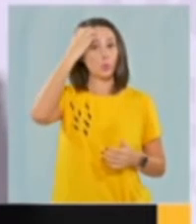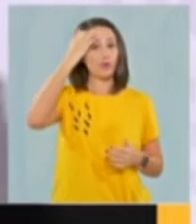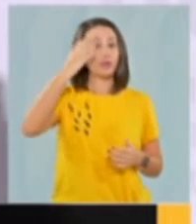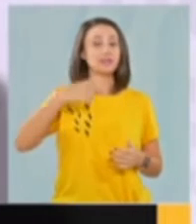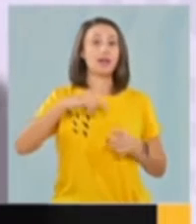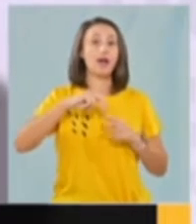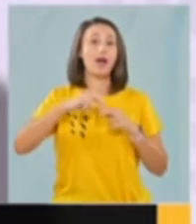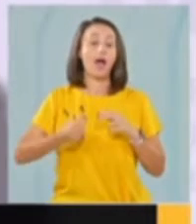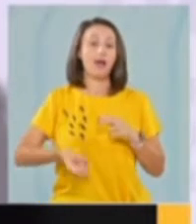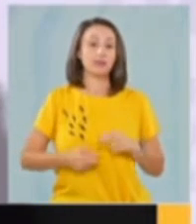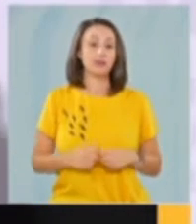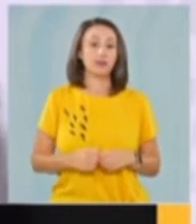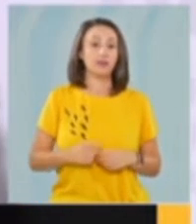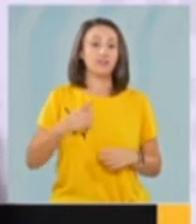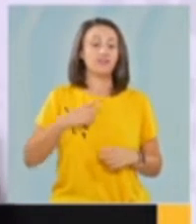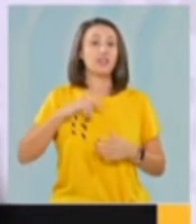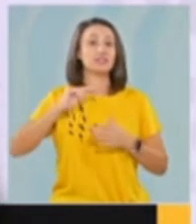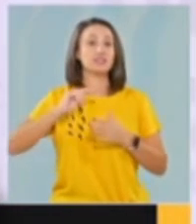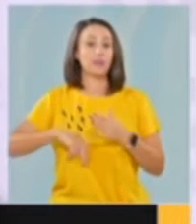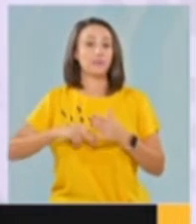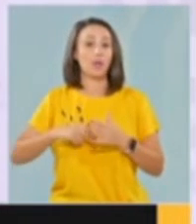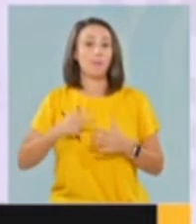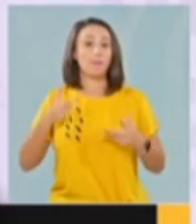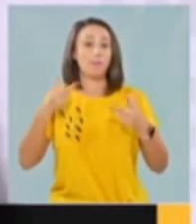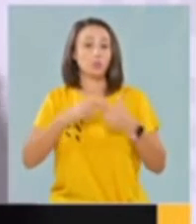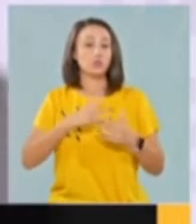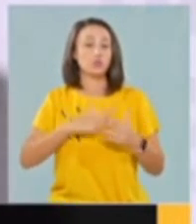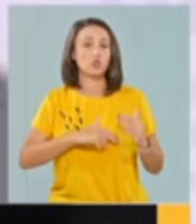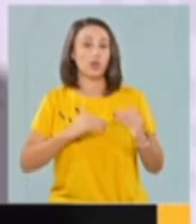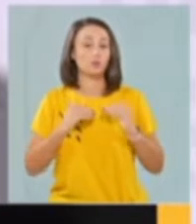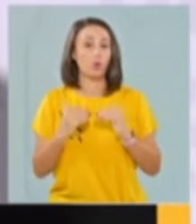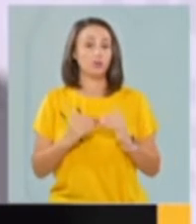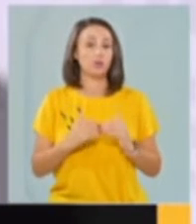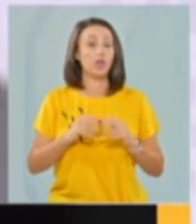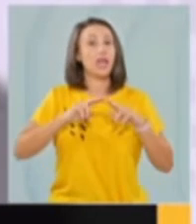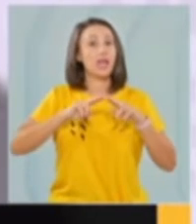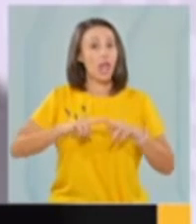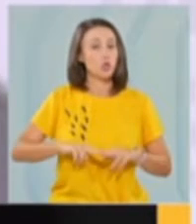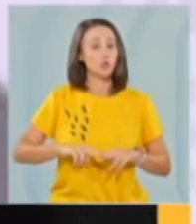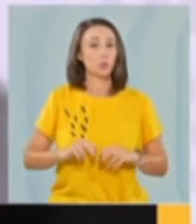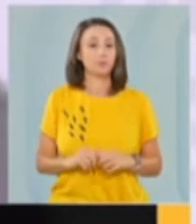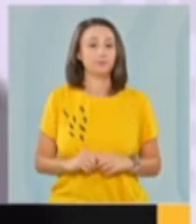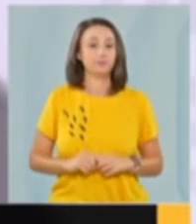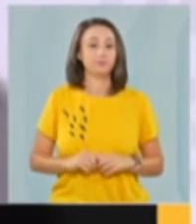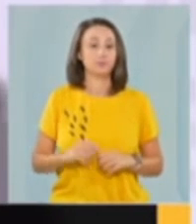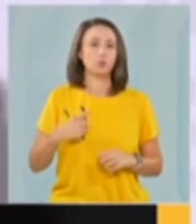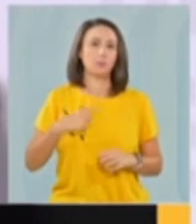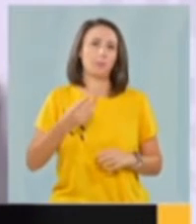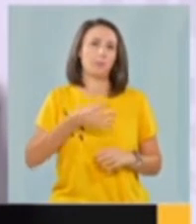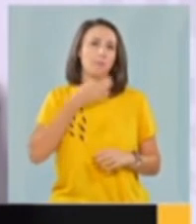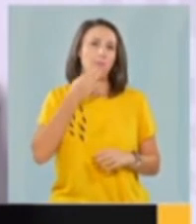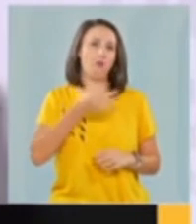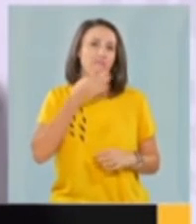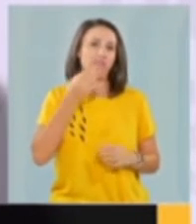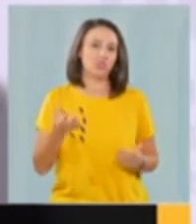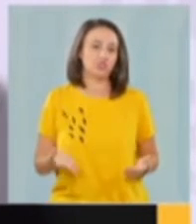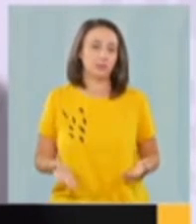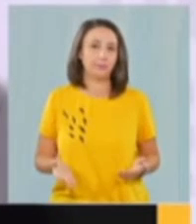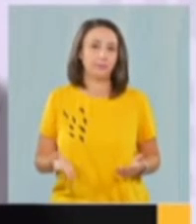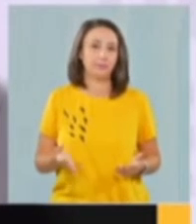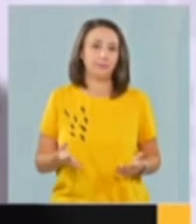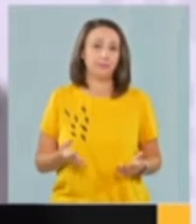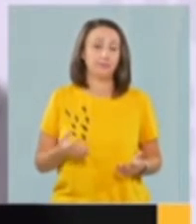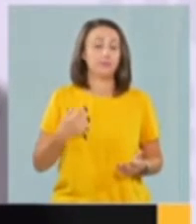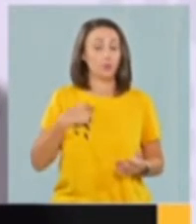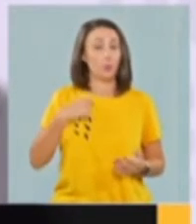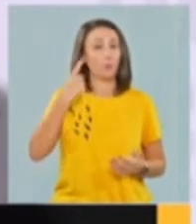să pice, va semna moțiunea PSD. Restul sunt povești.